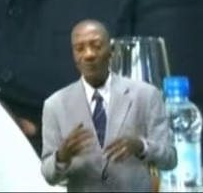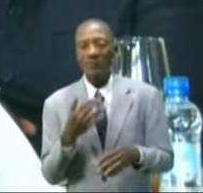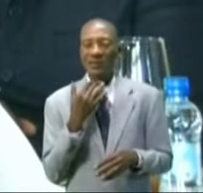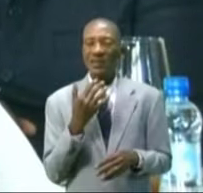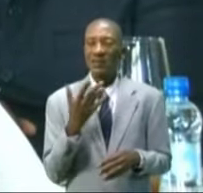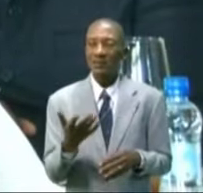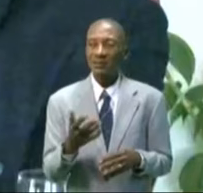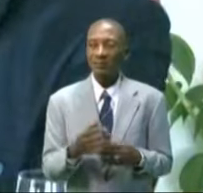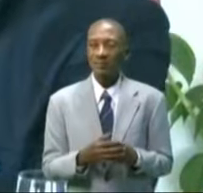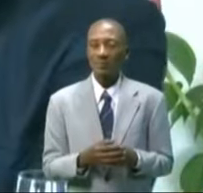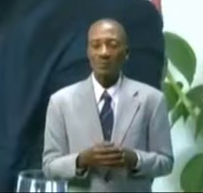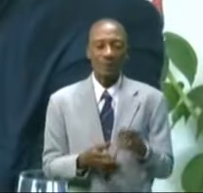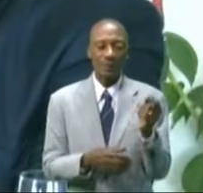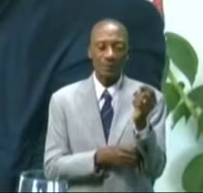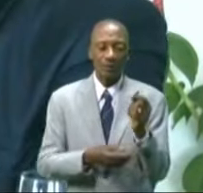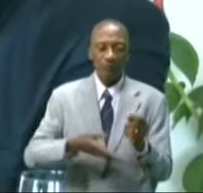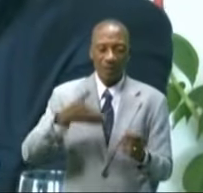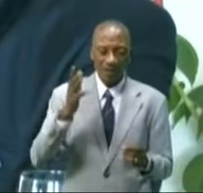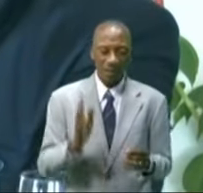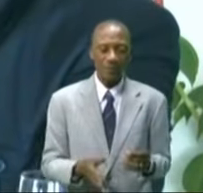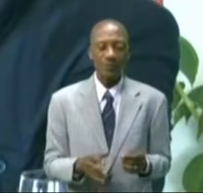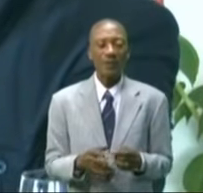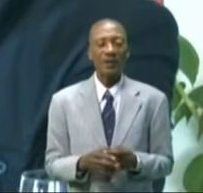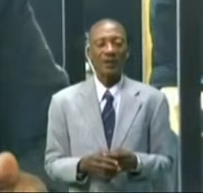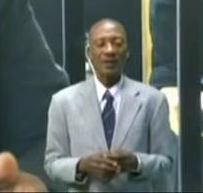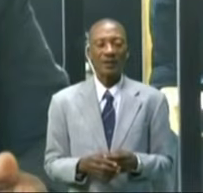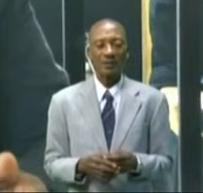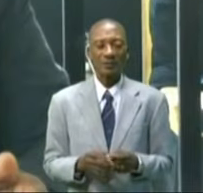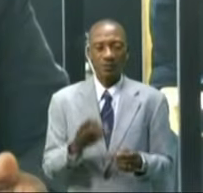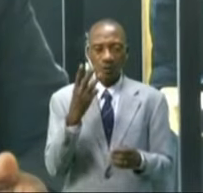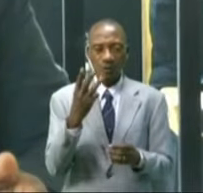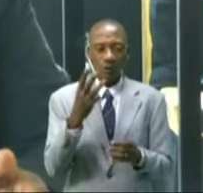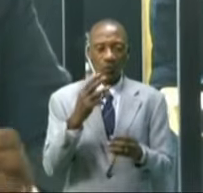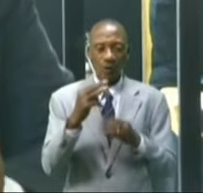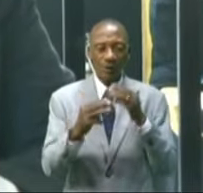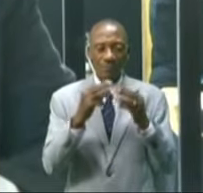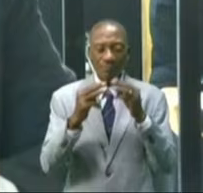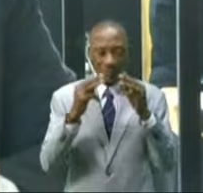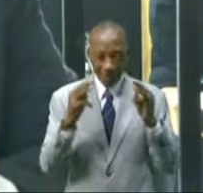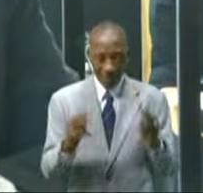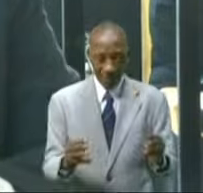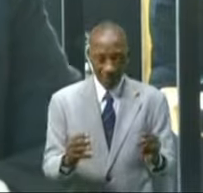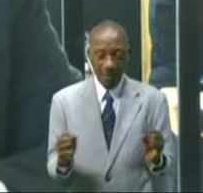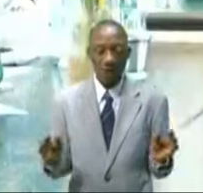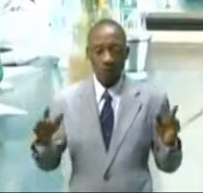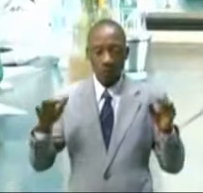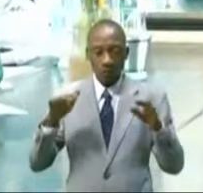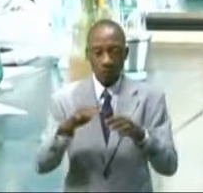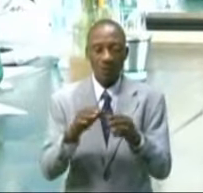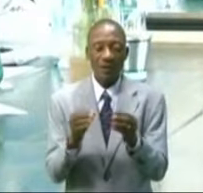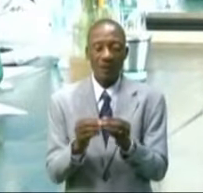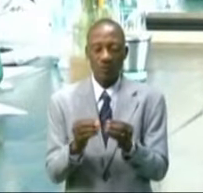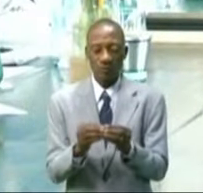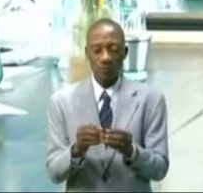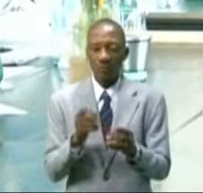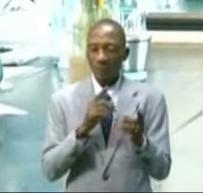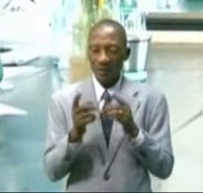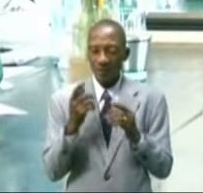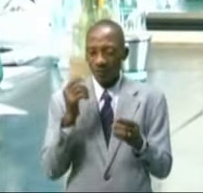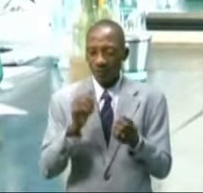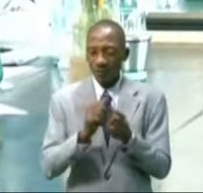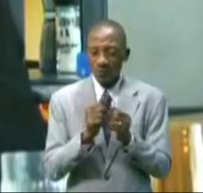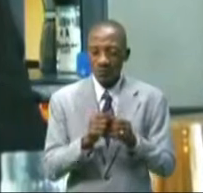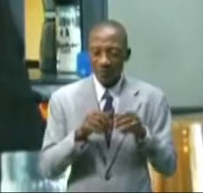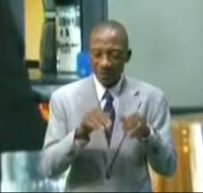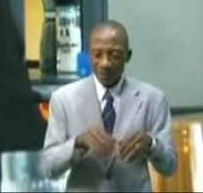3 ministères notamment, de la recherche scientifique, de mines et de l'industrie. L'exploitation minière et la commercialisation de